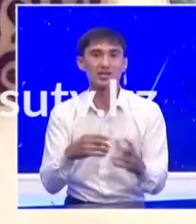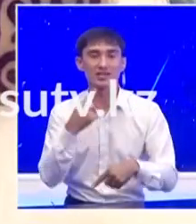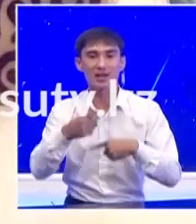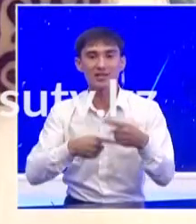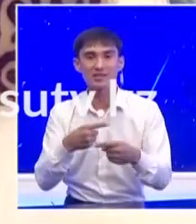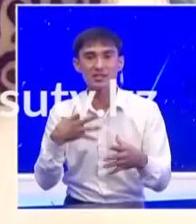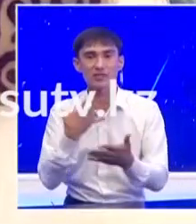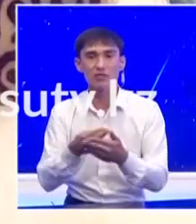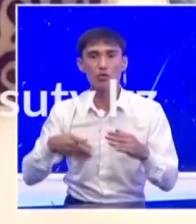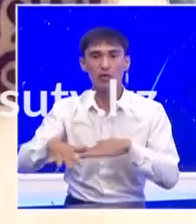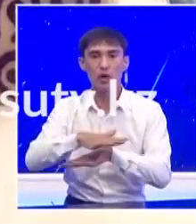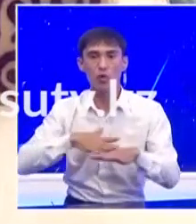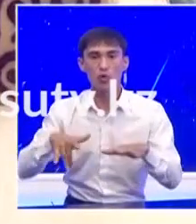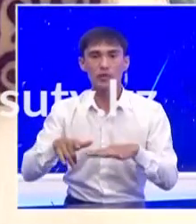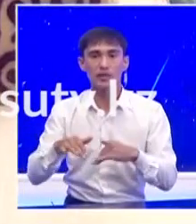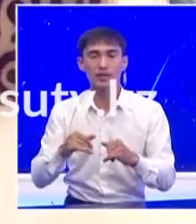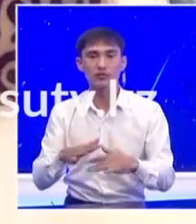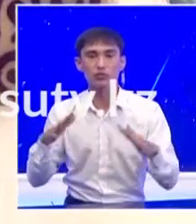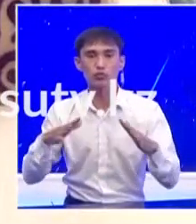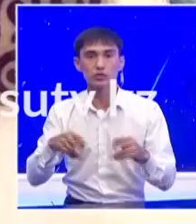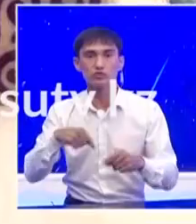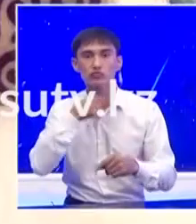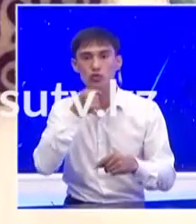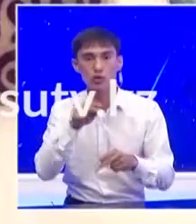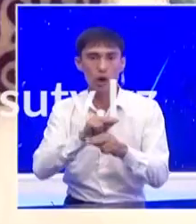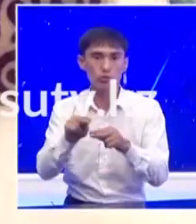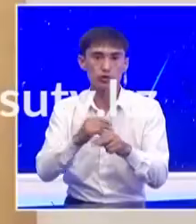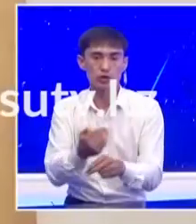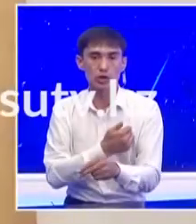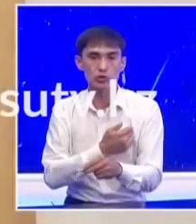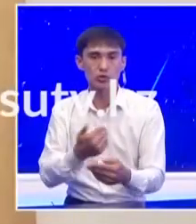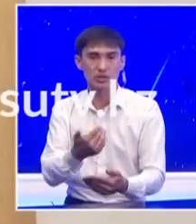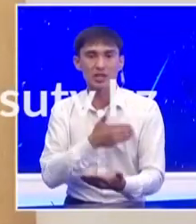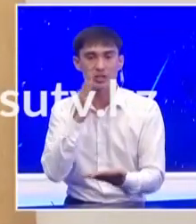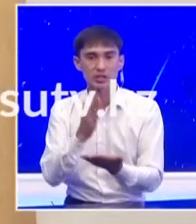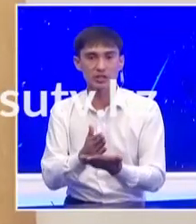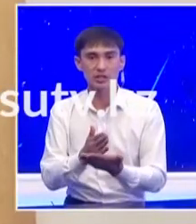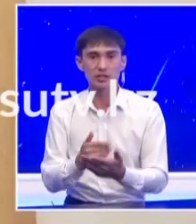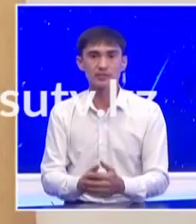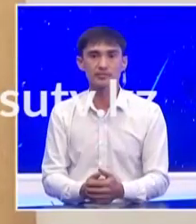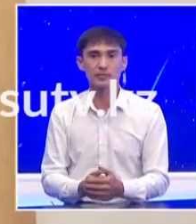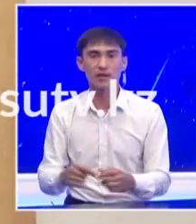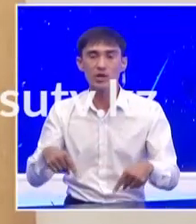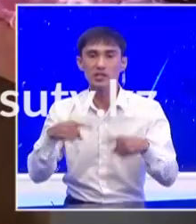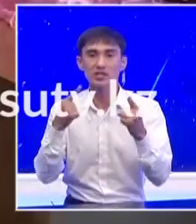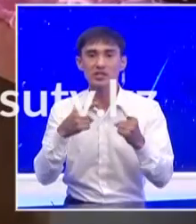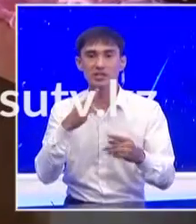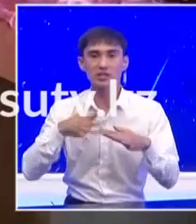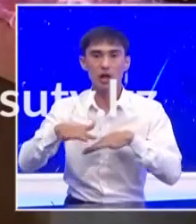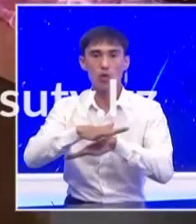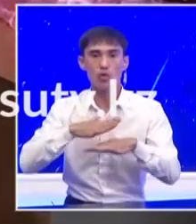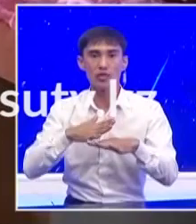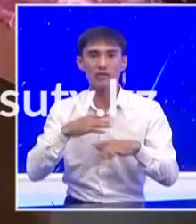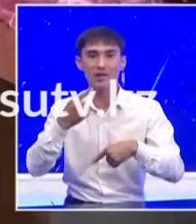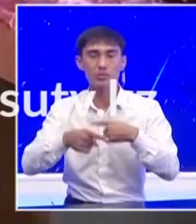Хочу обучать детей и взрослых этому ремеслу. И желающих всегда хватает. Возрождением народного ремесла занимается и Светлана